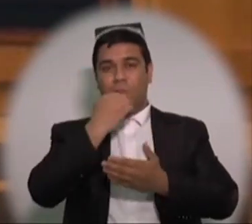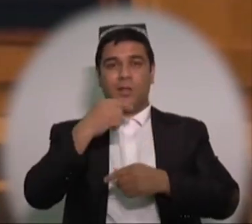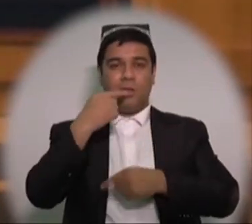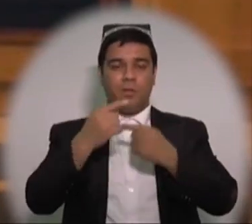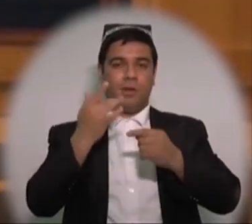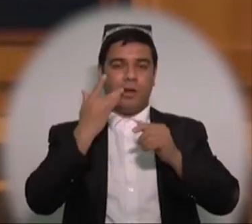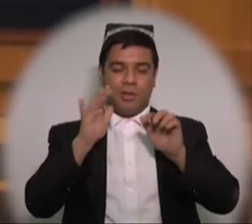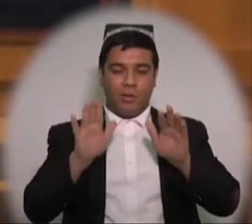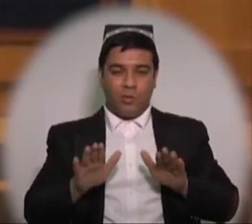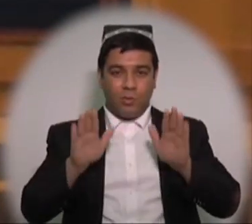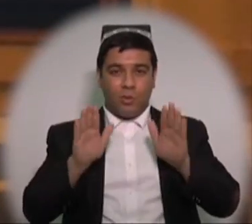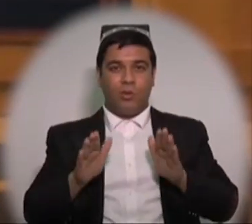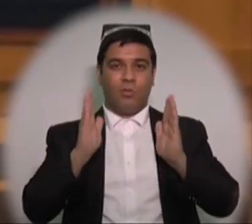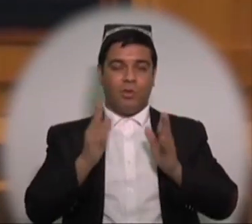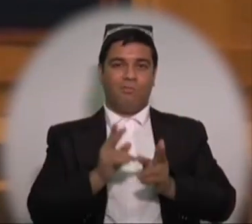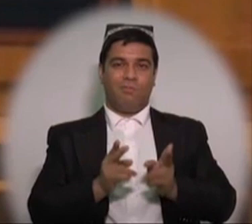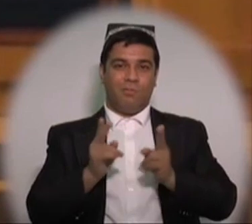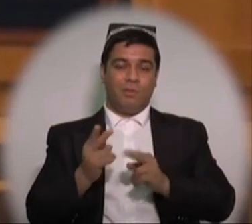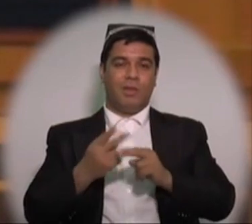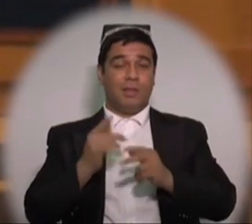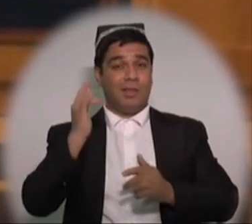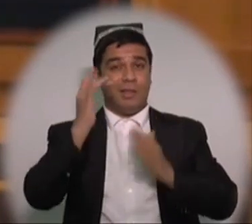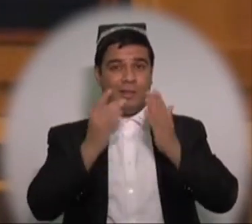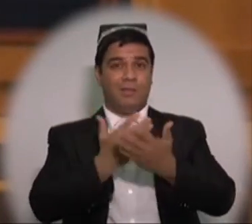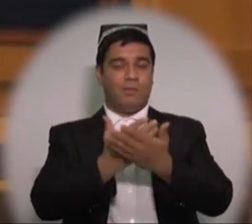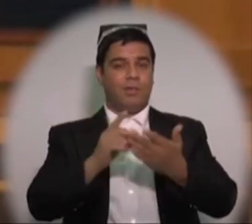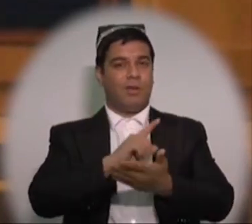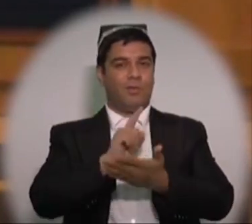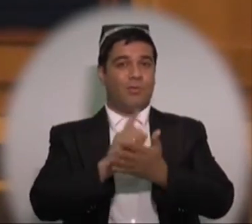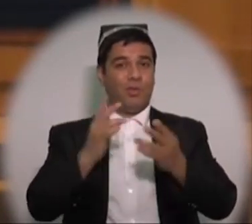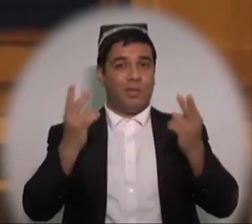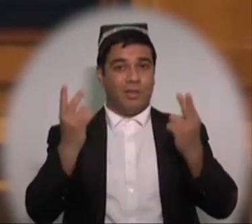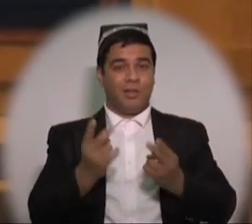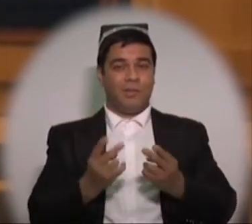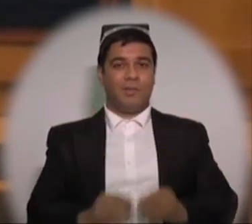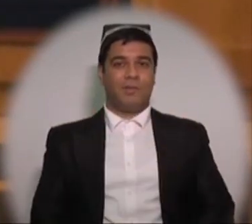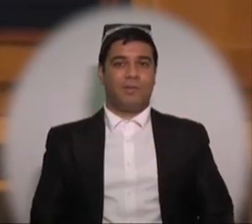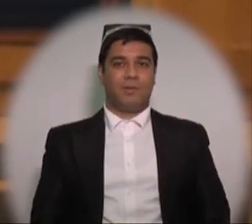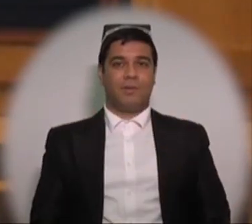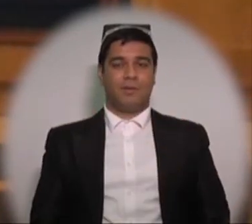keltirib, ibodatini o'rniga qo'yishimizni nasib etsin. Maqsad shu.